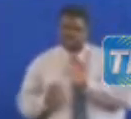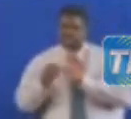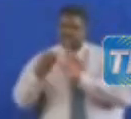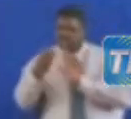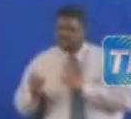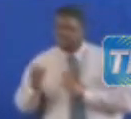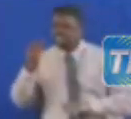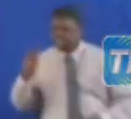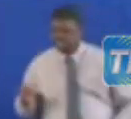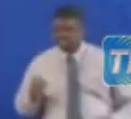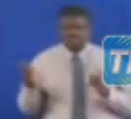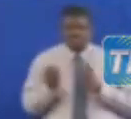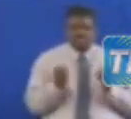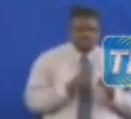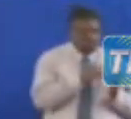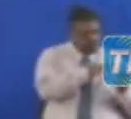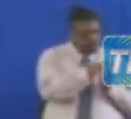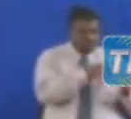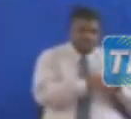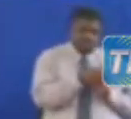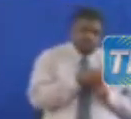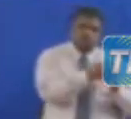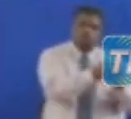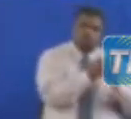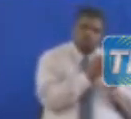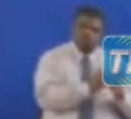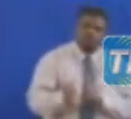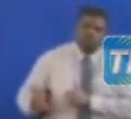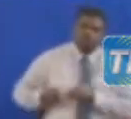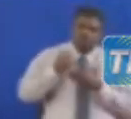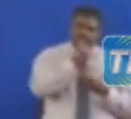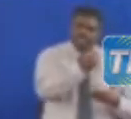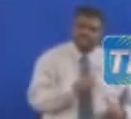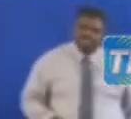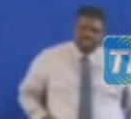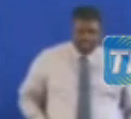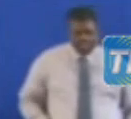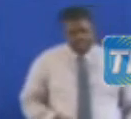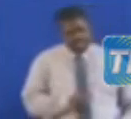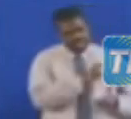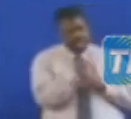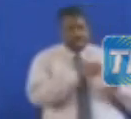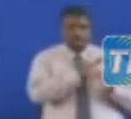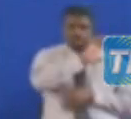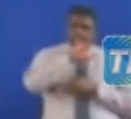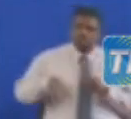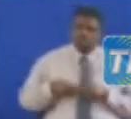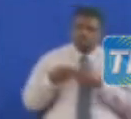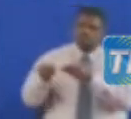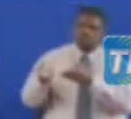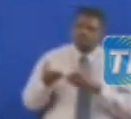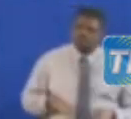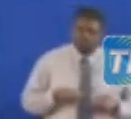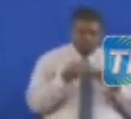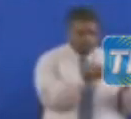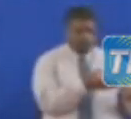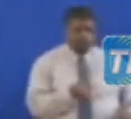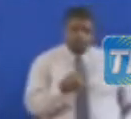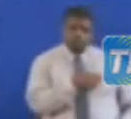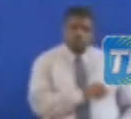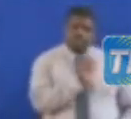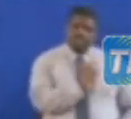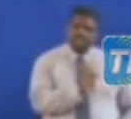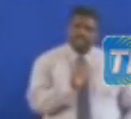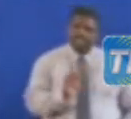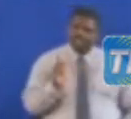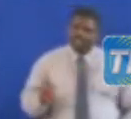70%, 60%, 40% na 20% kama ambavyo imeelekezwa katika mwongozo wa mpango na bajeti. Halmashauri zote zilizopewa mkopo kupitia mradi wa